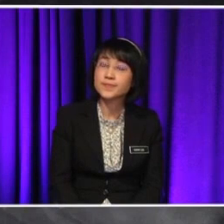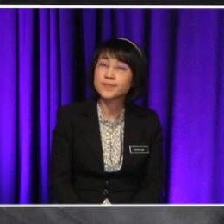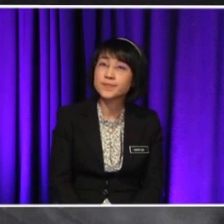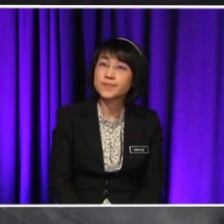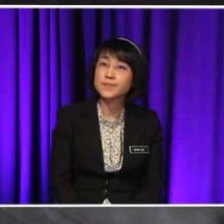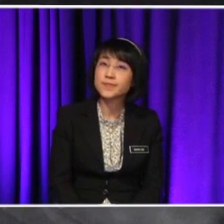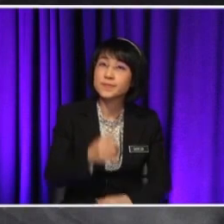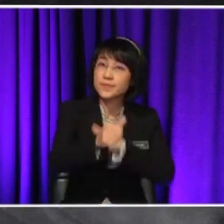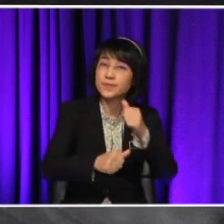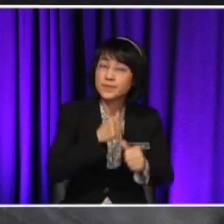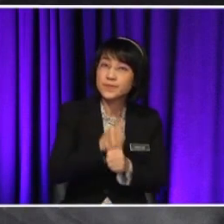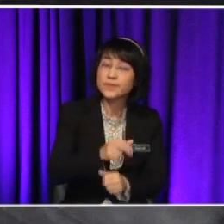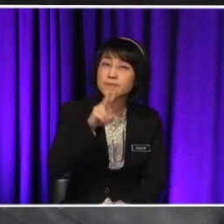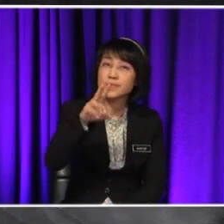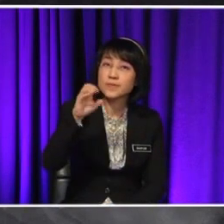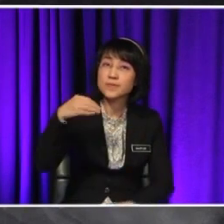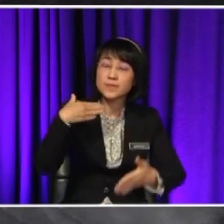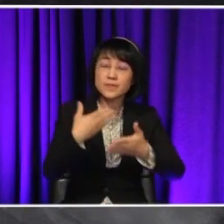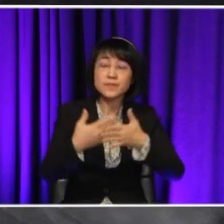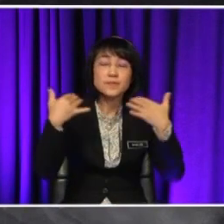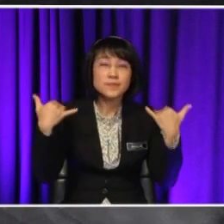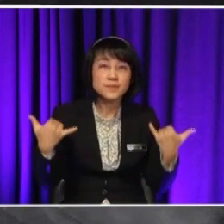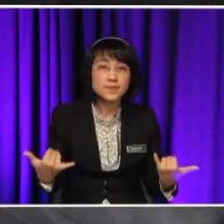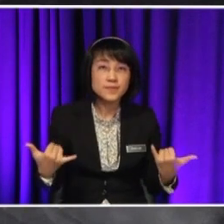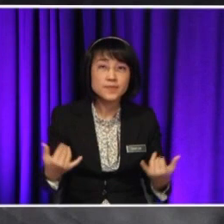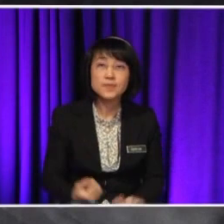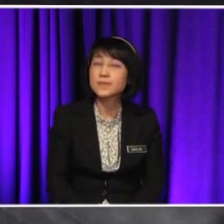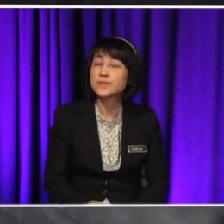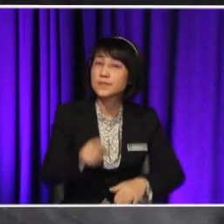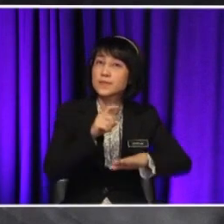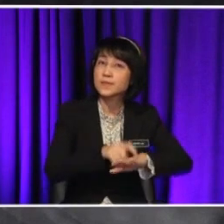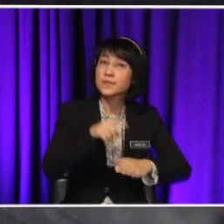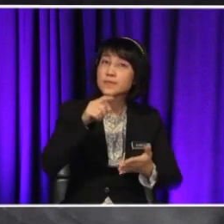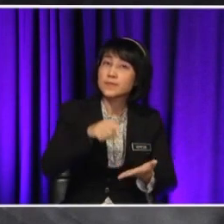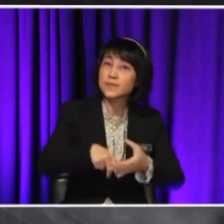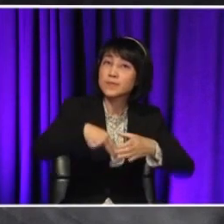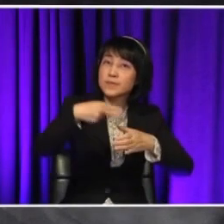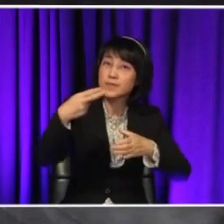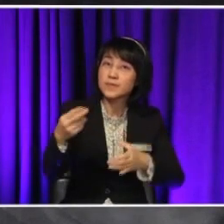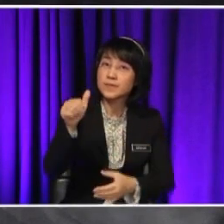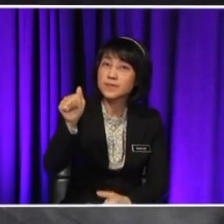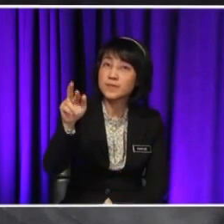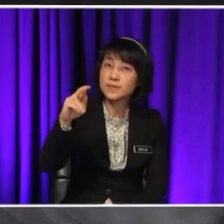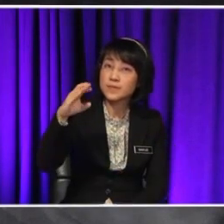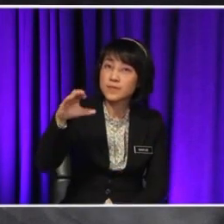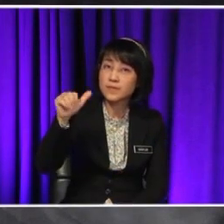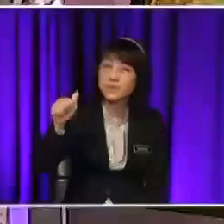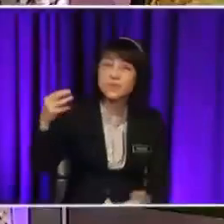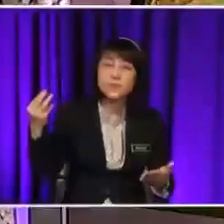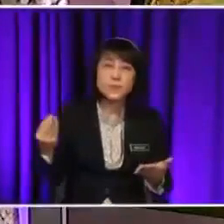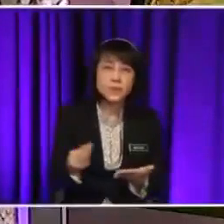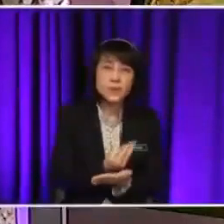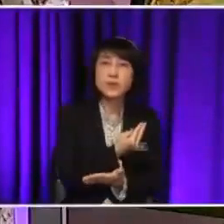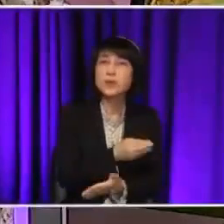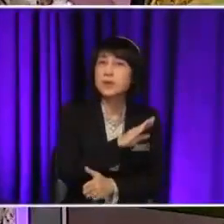pada abad ke-20 hingga hari ini, okey, pada waktu ini hasil-hasil arca semakin moden. Tidak lagi